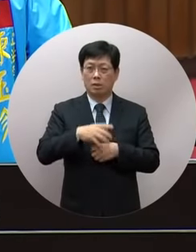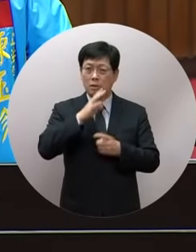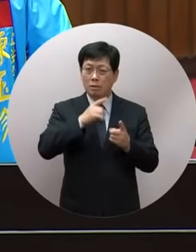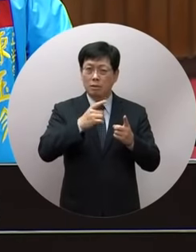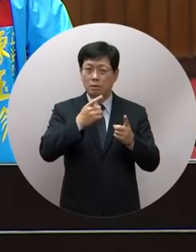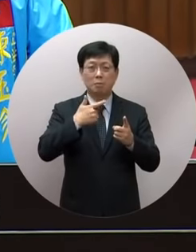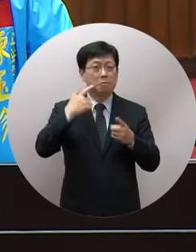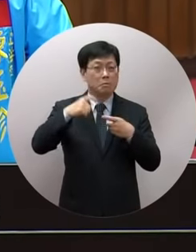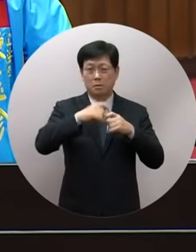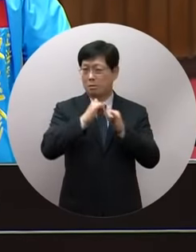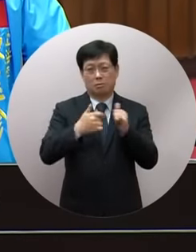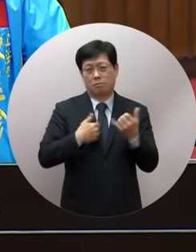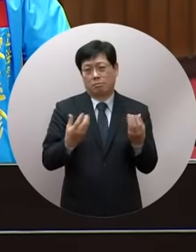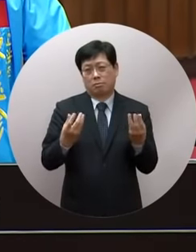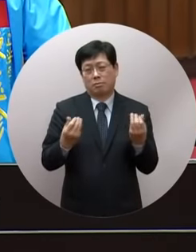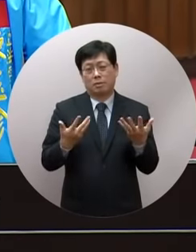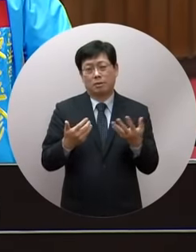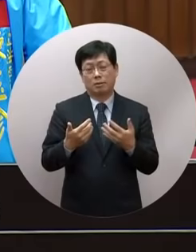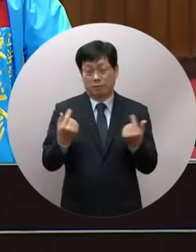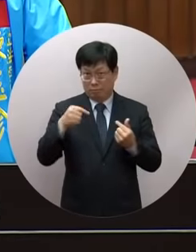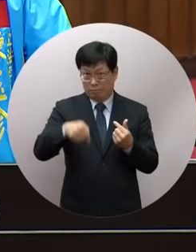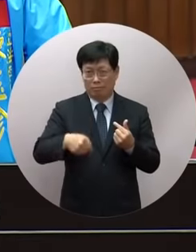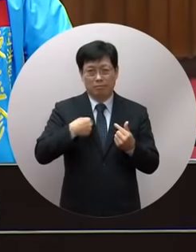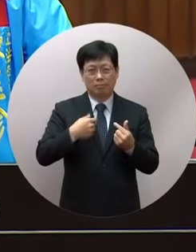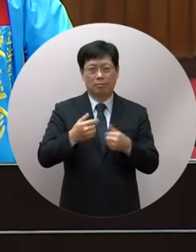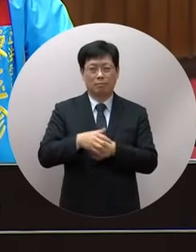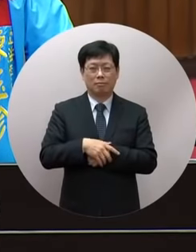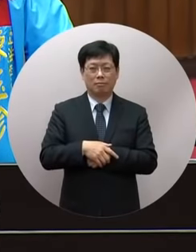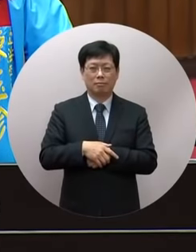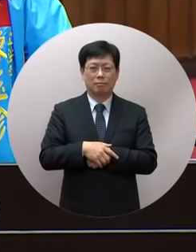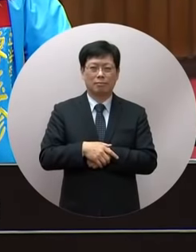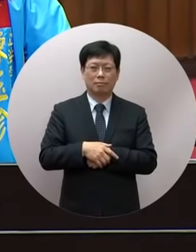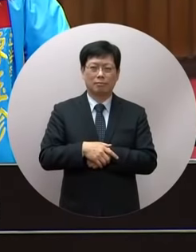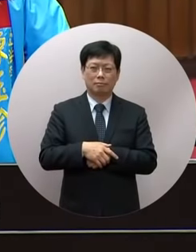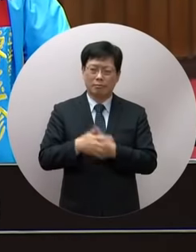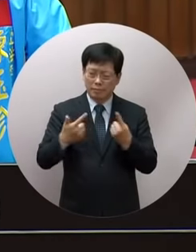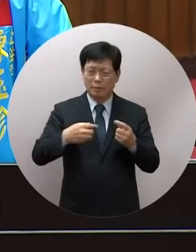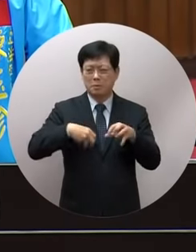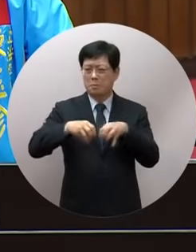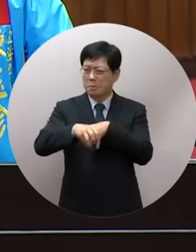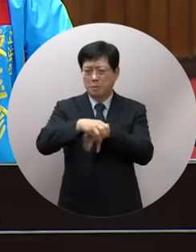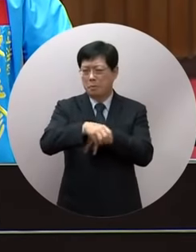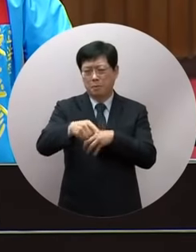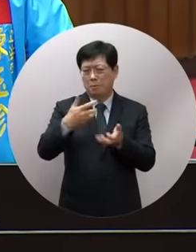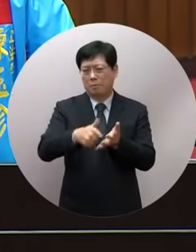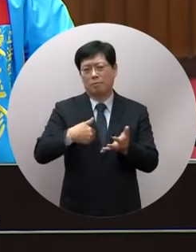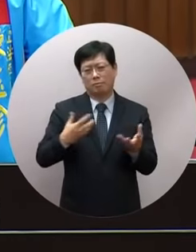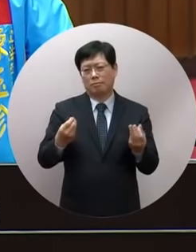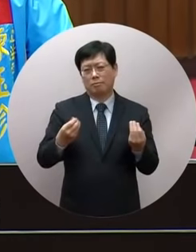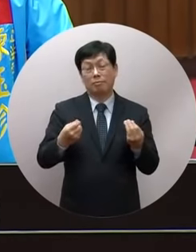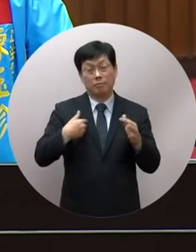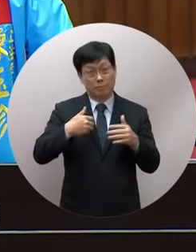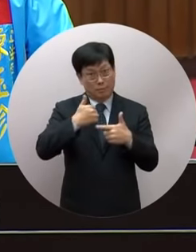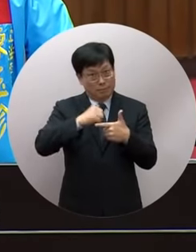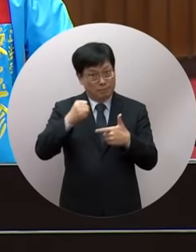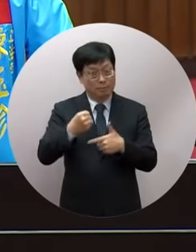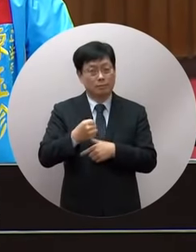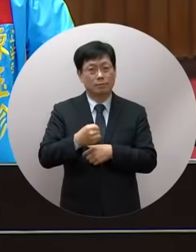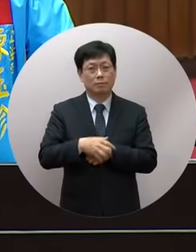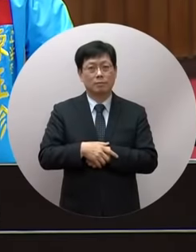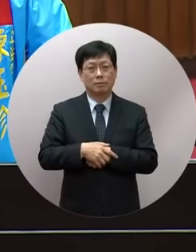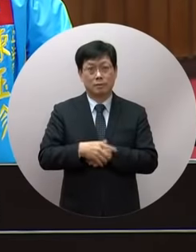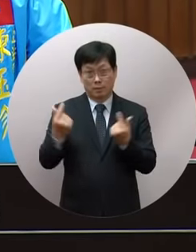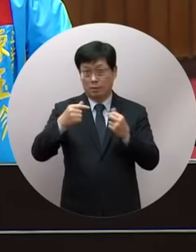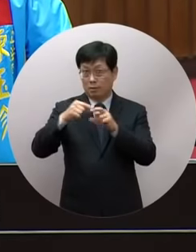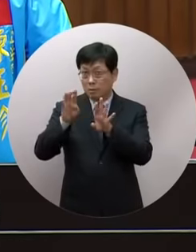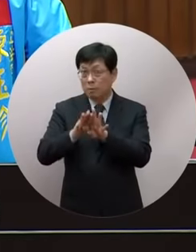个美联社啊这一类的，我们没有那么多的这样的地方了哈。所以我跟院长做一个建议哈，因为以